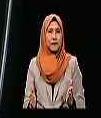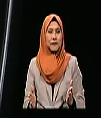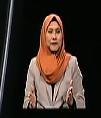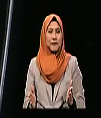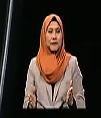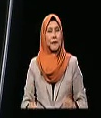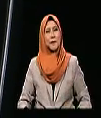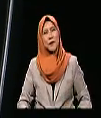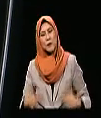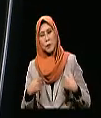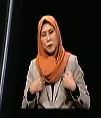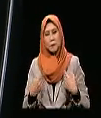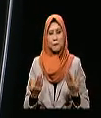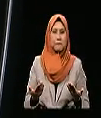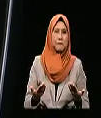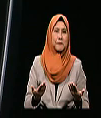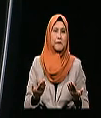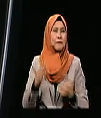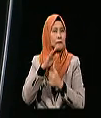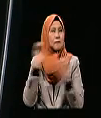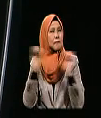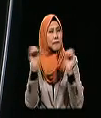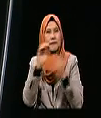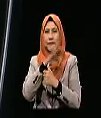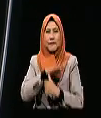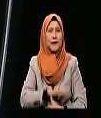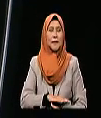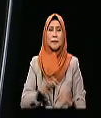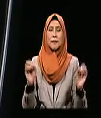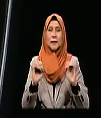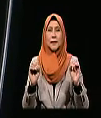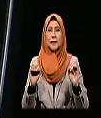lebih tidak ada masalah, jadi tidak ada tekanan. Jadi